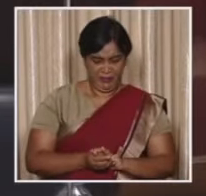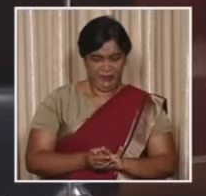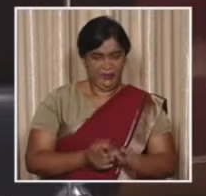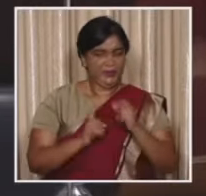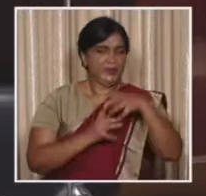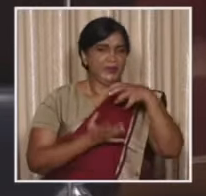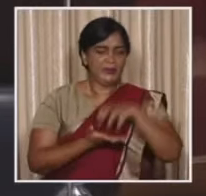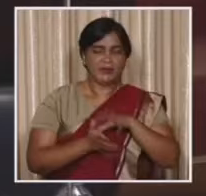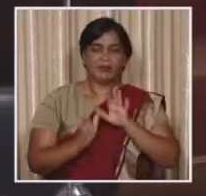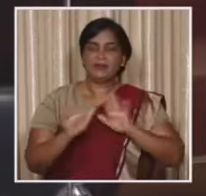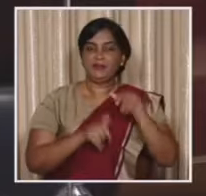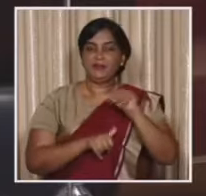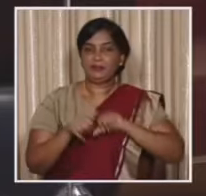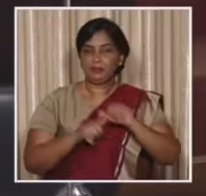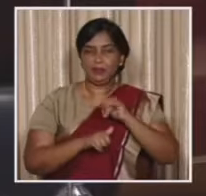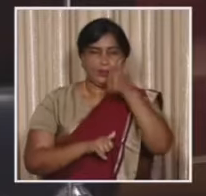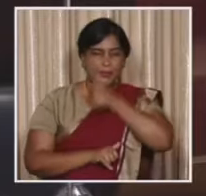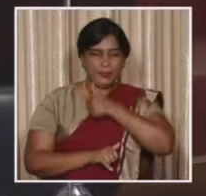පළාත් පාලන ආයතනය අද දූෂණ